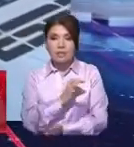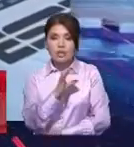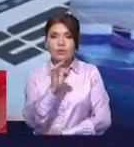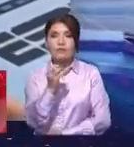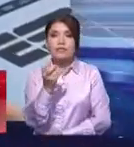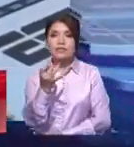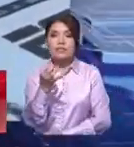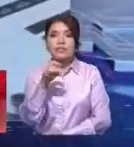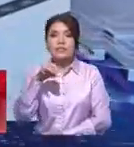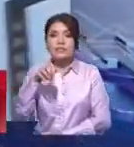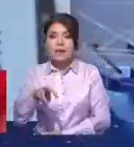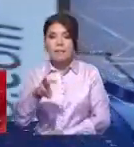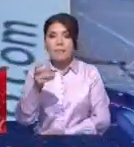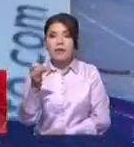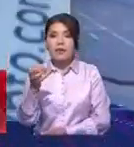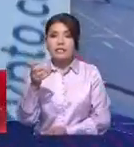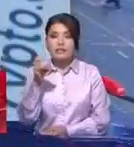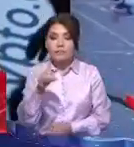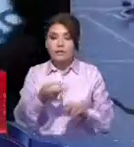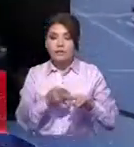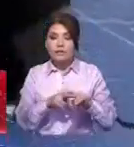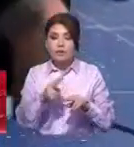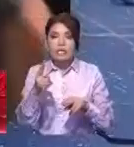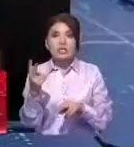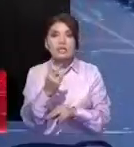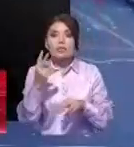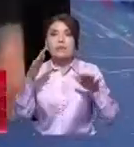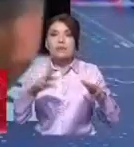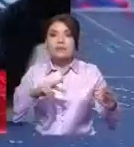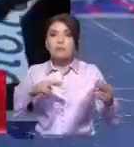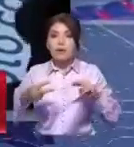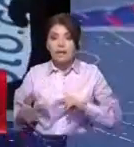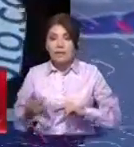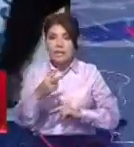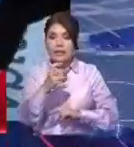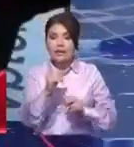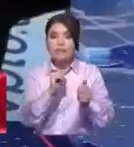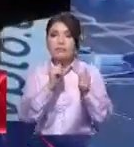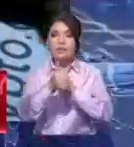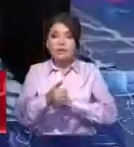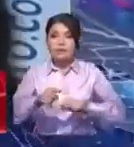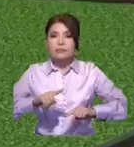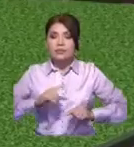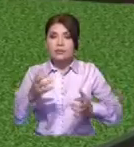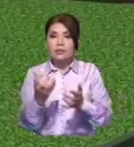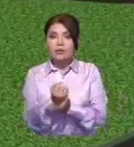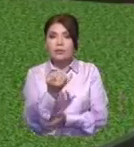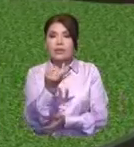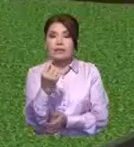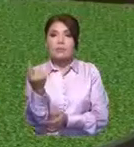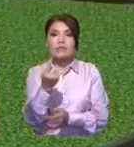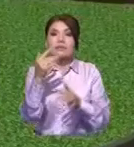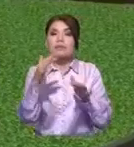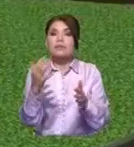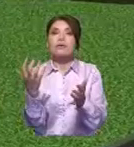чемпионы Ислам Махачев Александр Волкановскийді екінші орынға ауыстырып, лиганың үздік жекпе-жек шебер рейтингінде бірінші